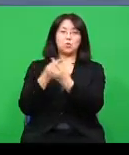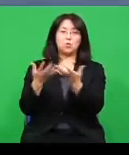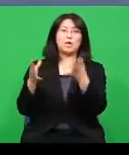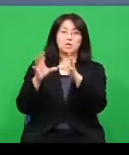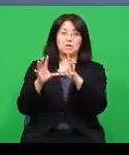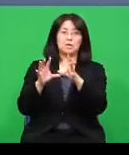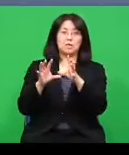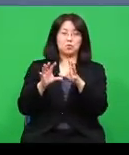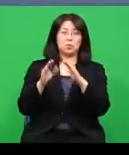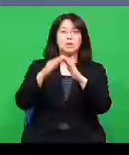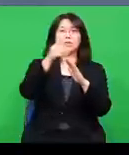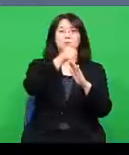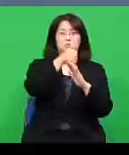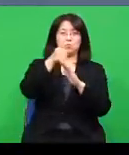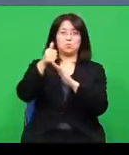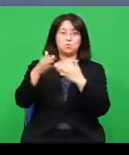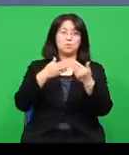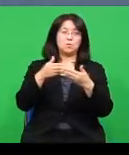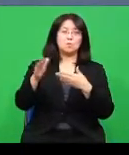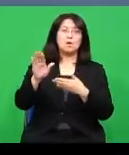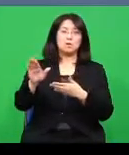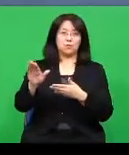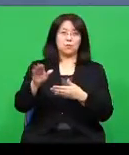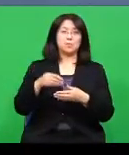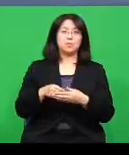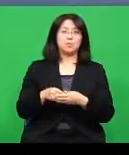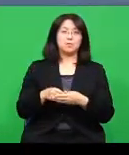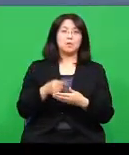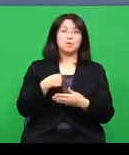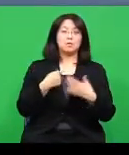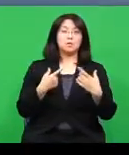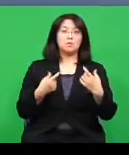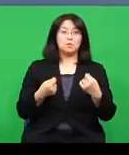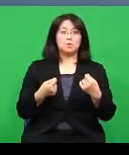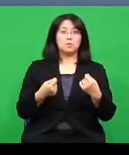会等々の会長も歴任されました。